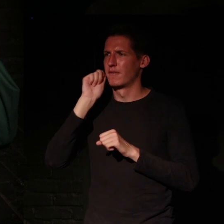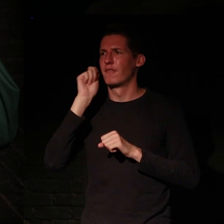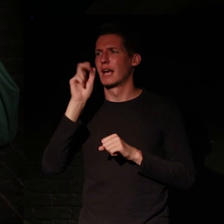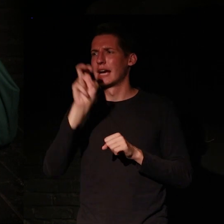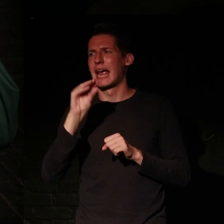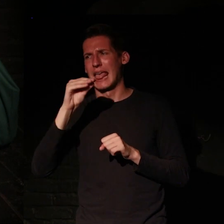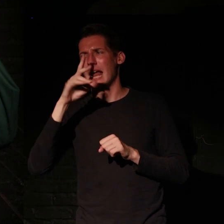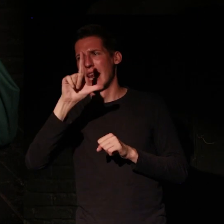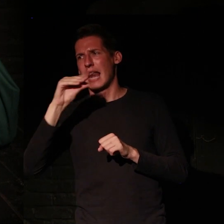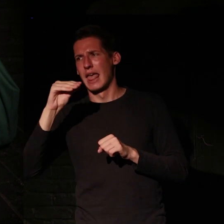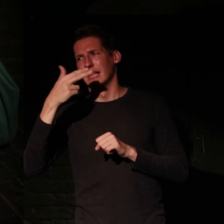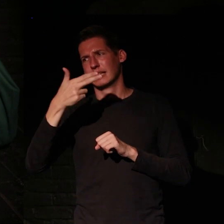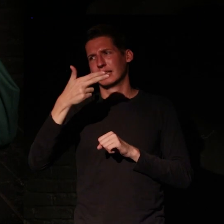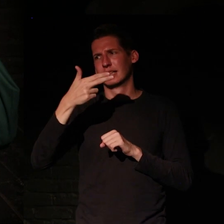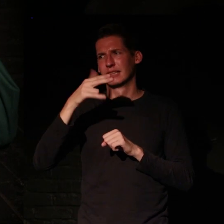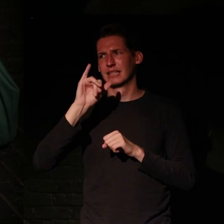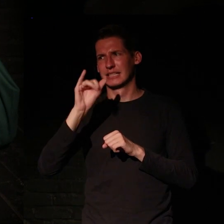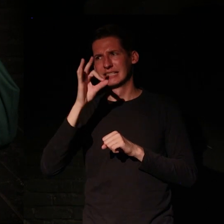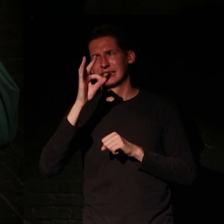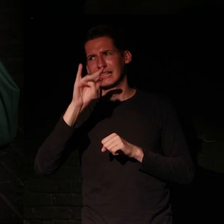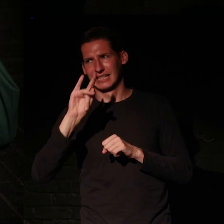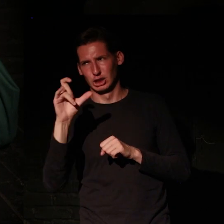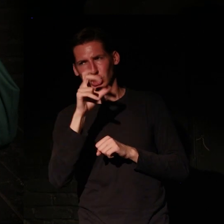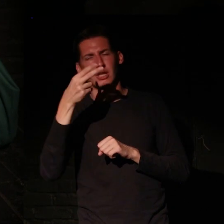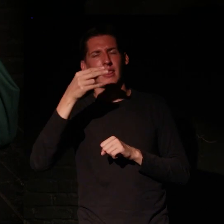ewidentnie nawiązanie do pewnego sposobu